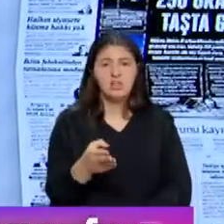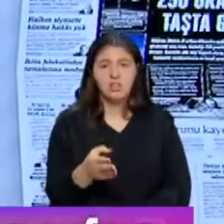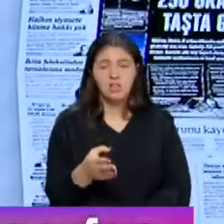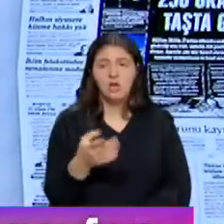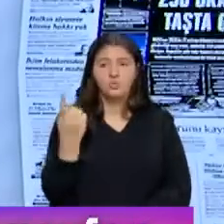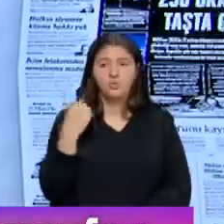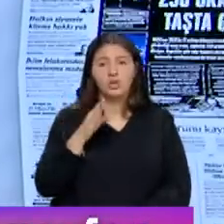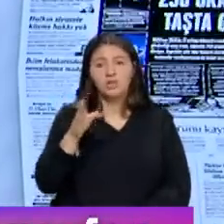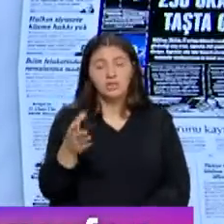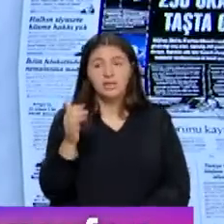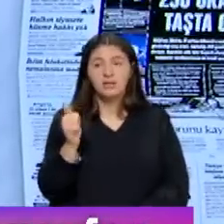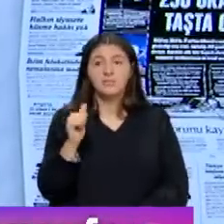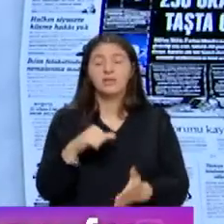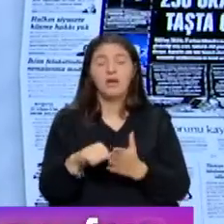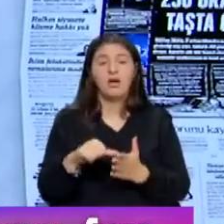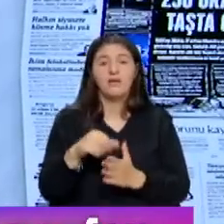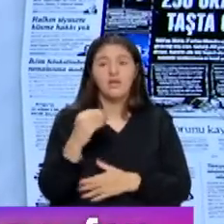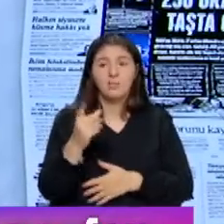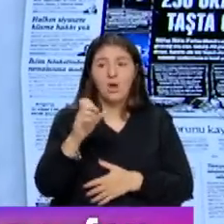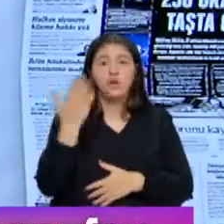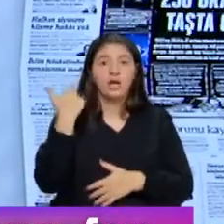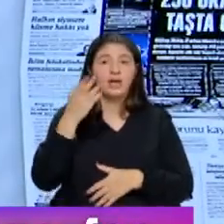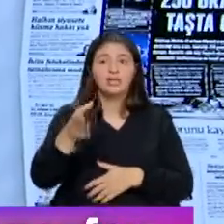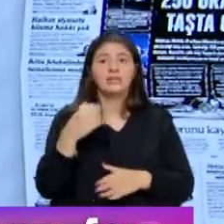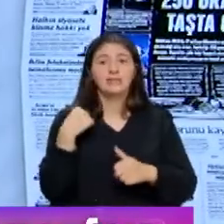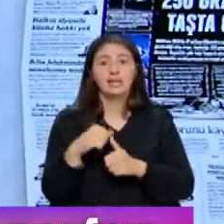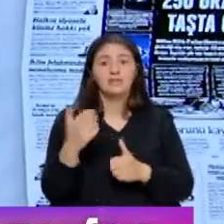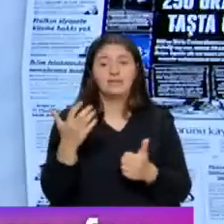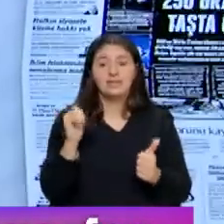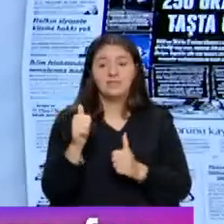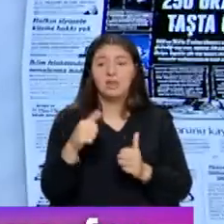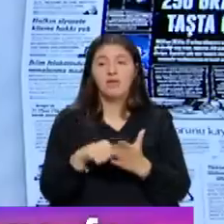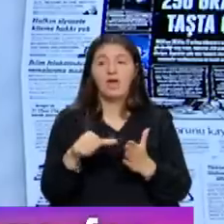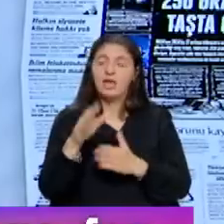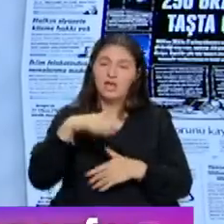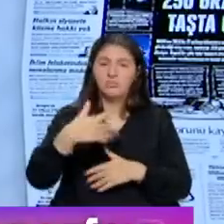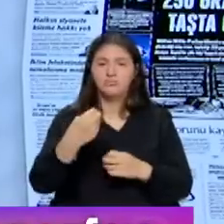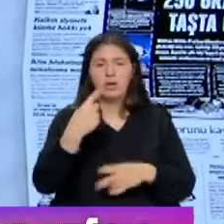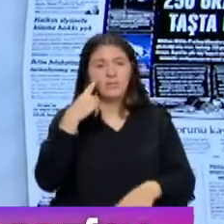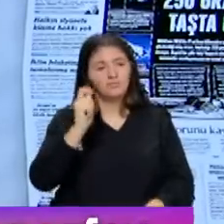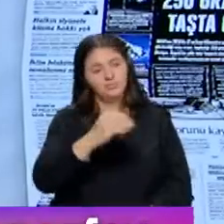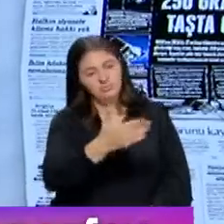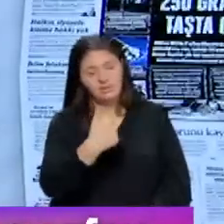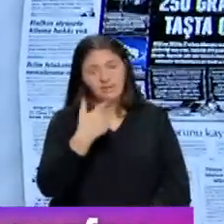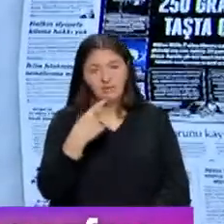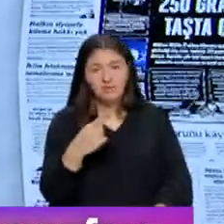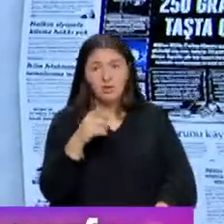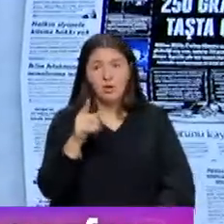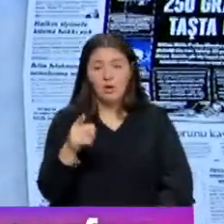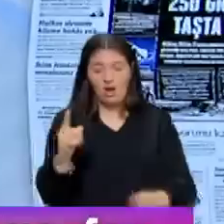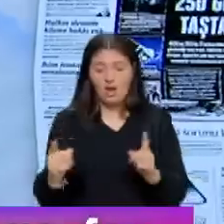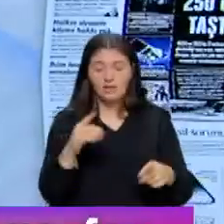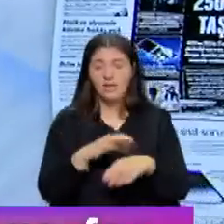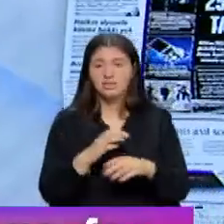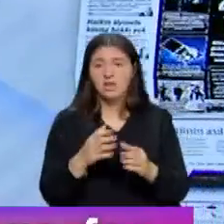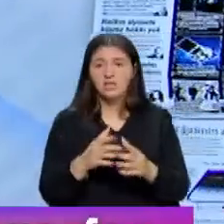dün gittiyseniz ne zaman tarih verildi bir ay önce gittiyseniz yine Ne zamana Gelin bakalım denildi Peki o arada